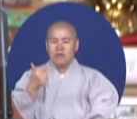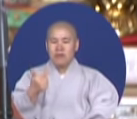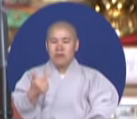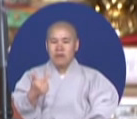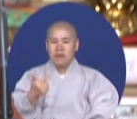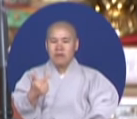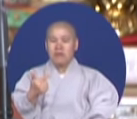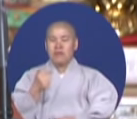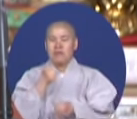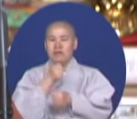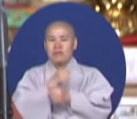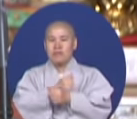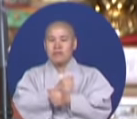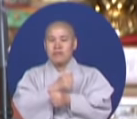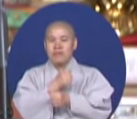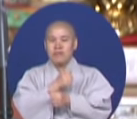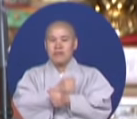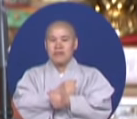묘진은